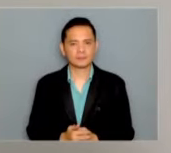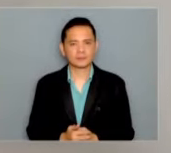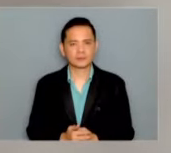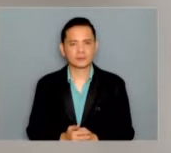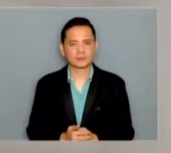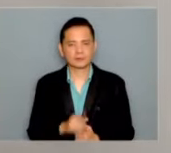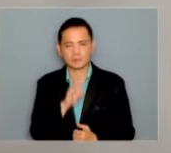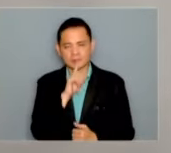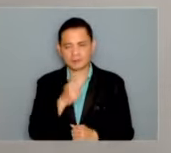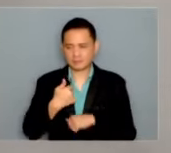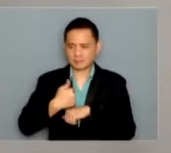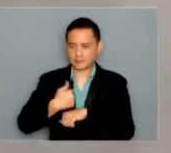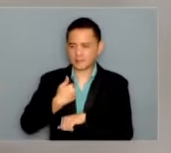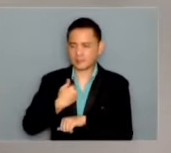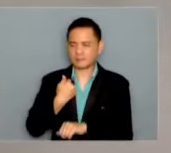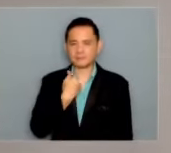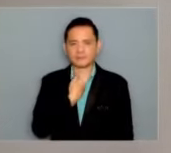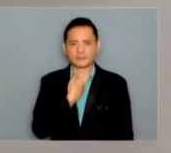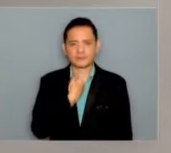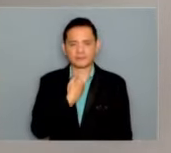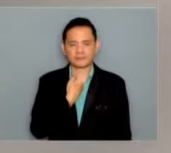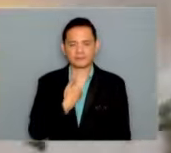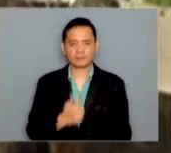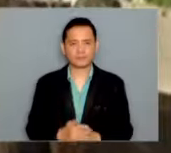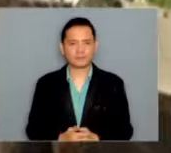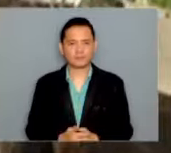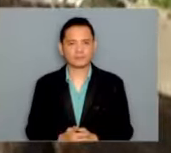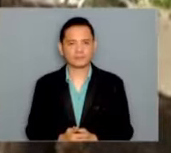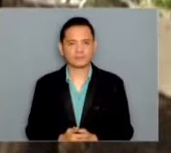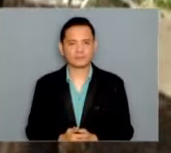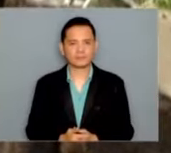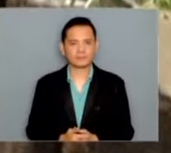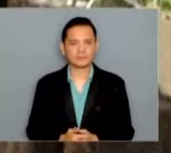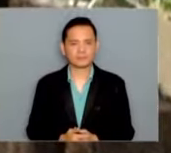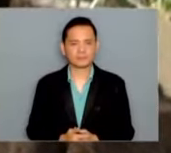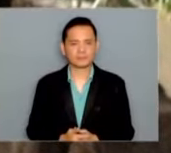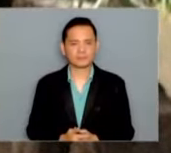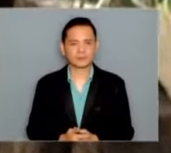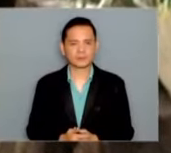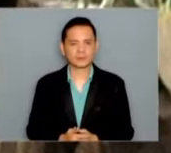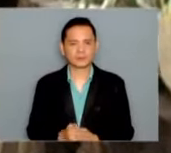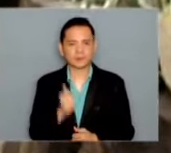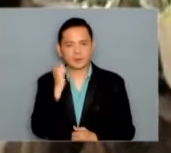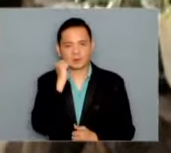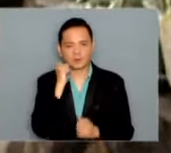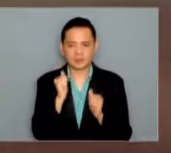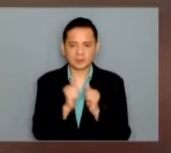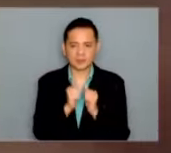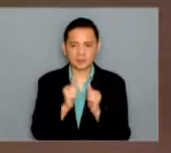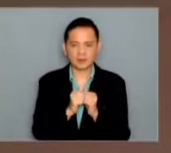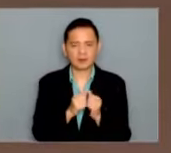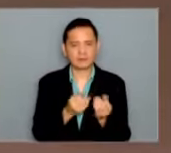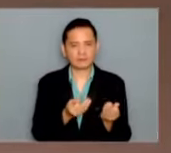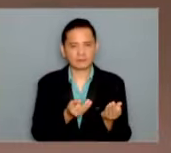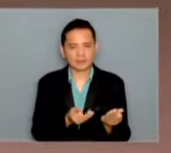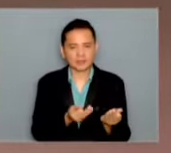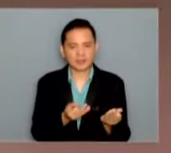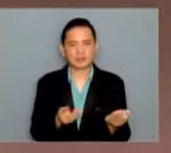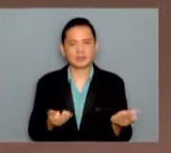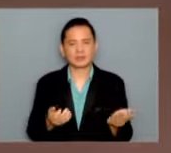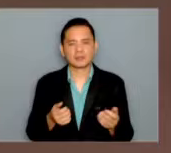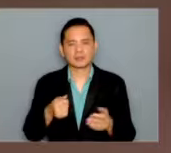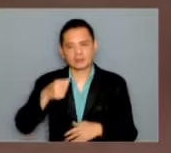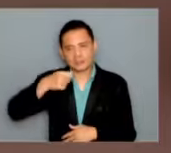sisihin ang sarili niya sa pagkawala nito. Wala yung kasama ko. Ako nagpapakain, nagpapaligo, parang baby,